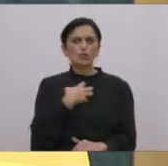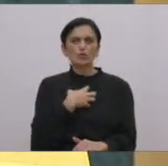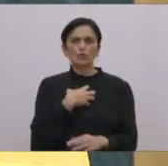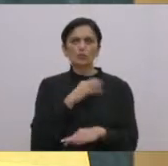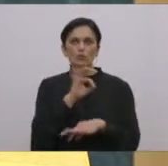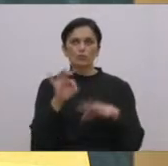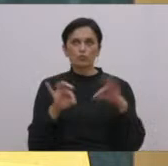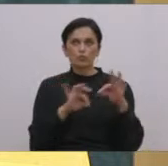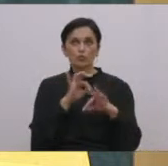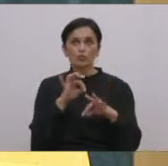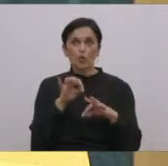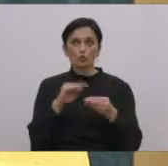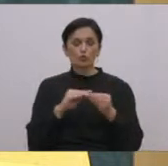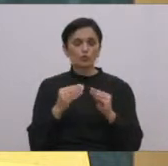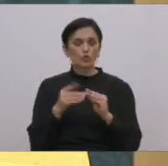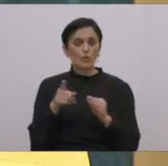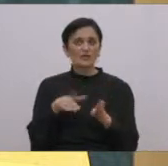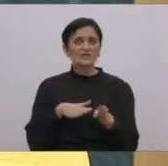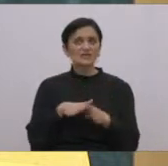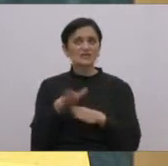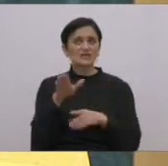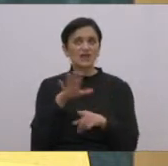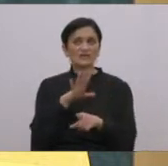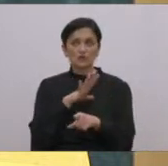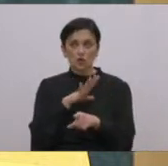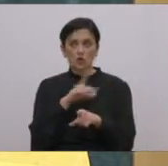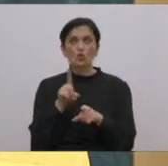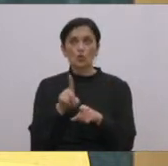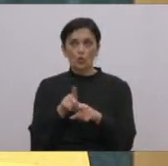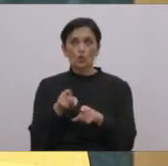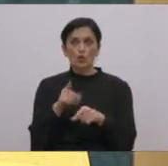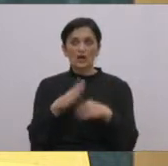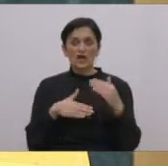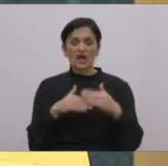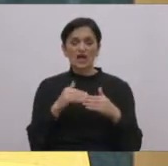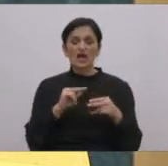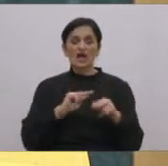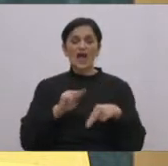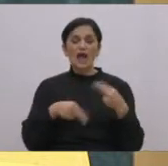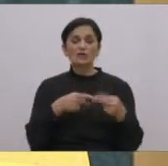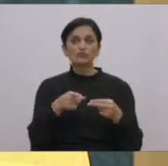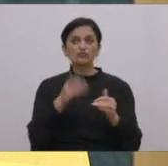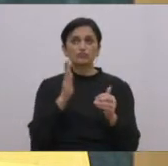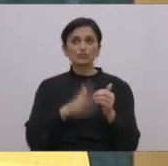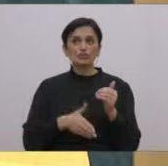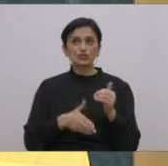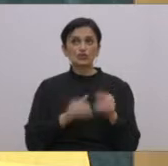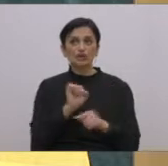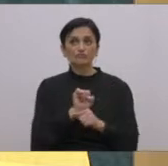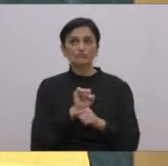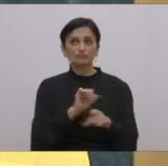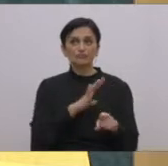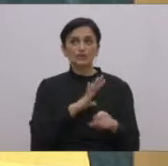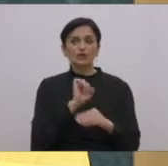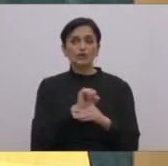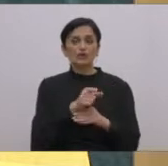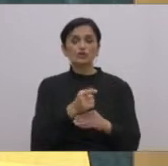რომელიც გამოწვევებით სავსე იყო, მოგეხსენებათ, აქაც მოგვიწია ხელშეკრულების შეწყვეტა. Am șezut și de